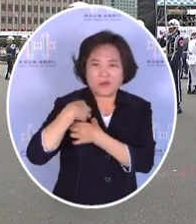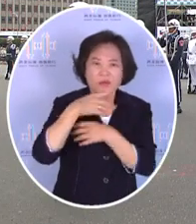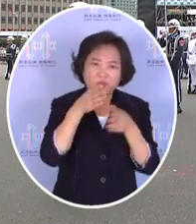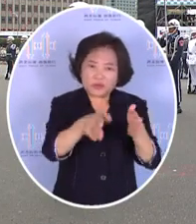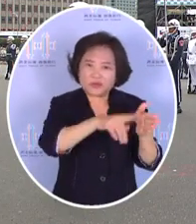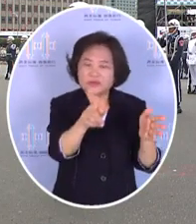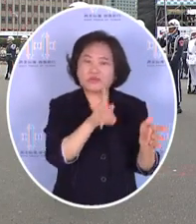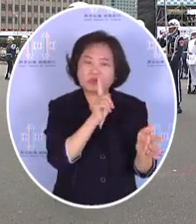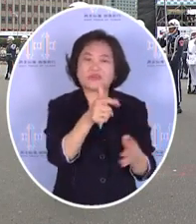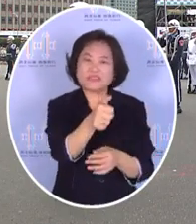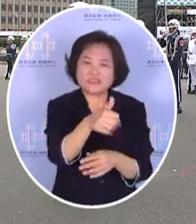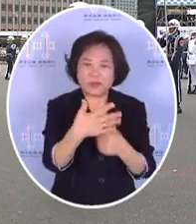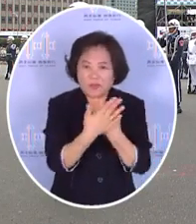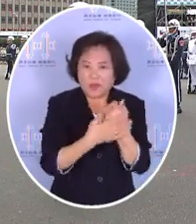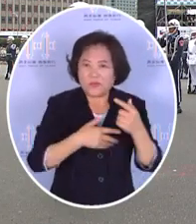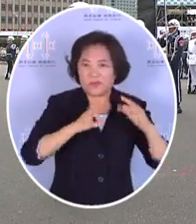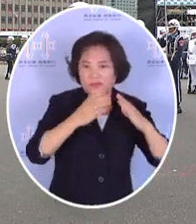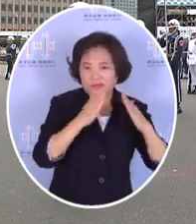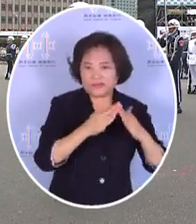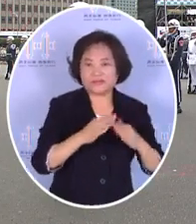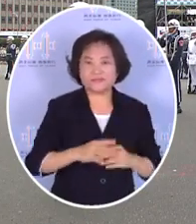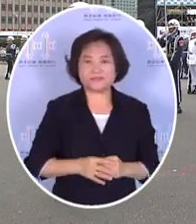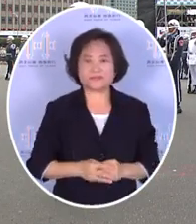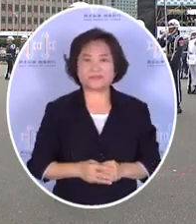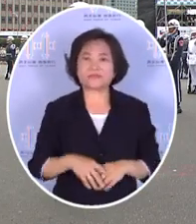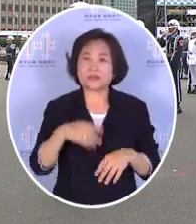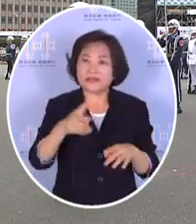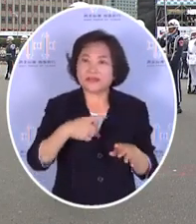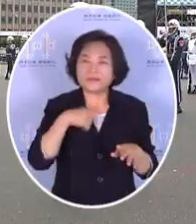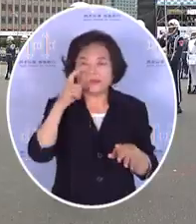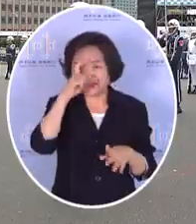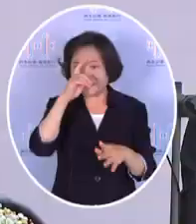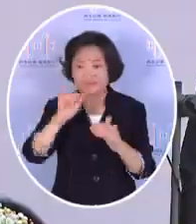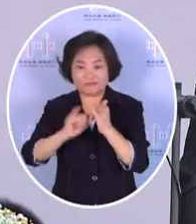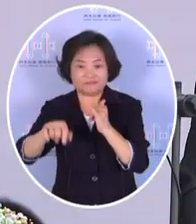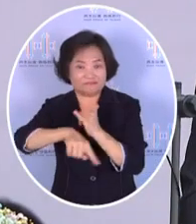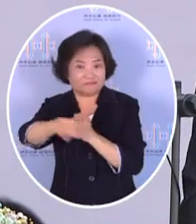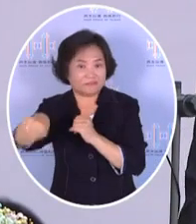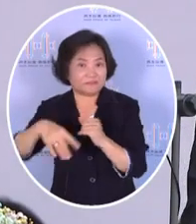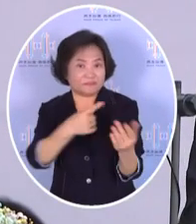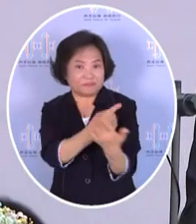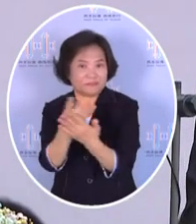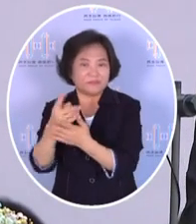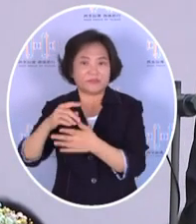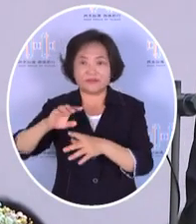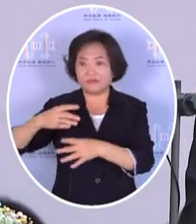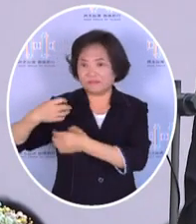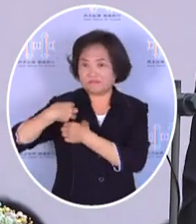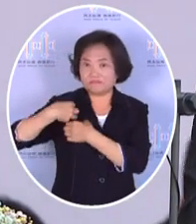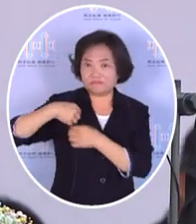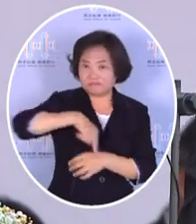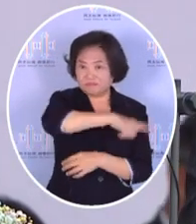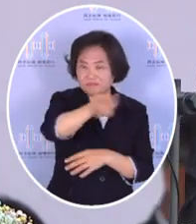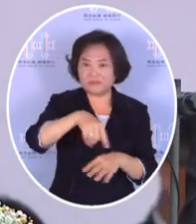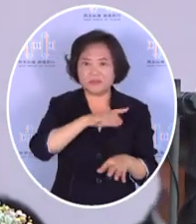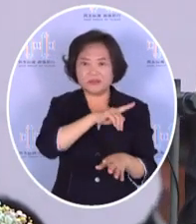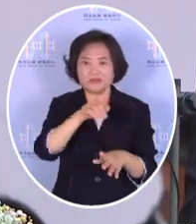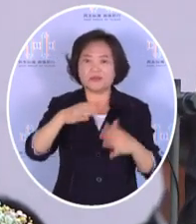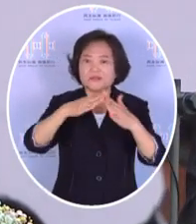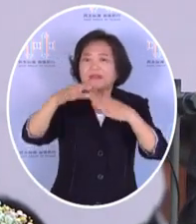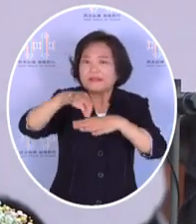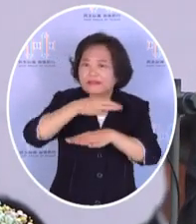说一声谢谢，也要让我们的国人知道，国军是我们的家